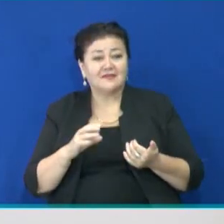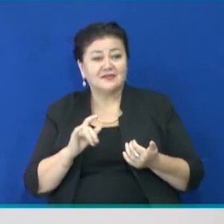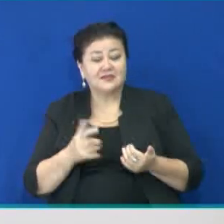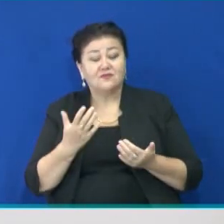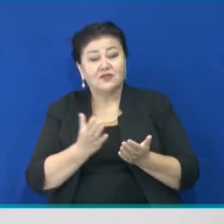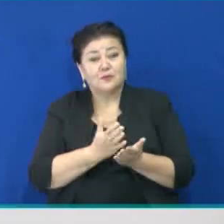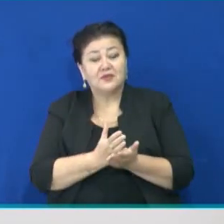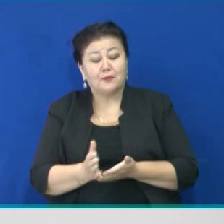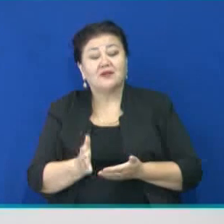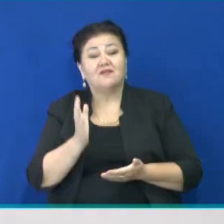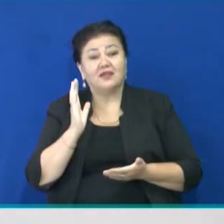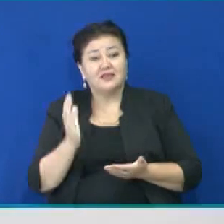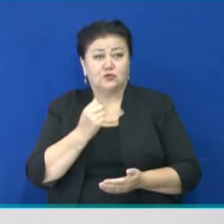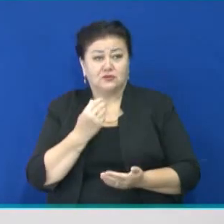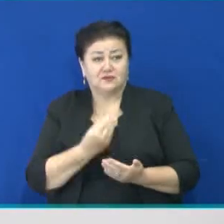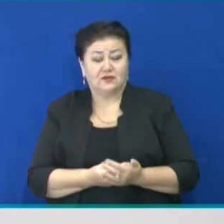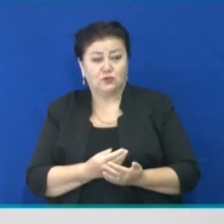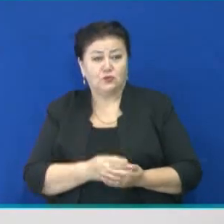жұмыстар жалғасын табатынын жеткізді.